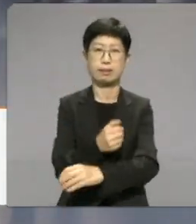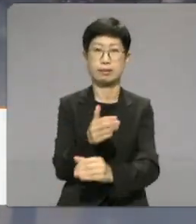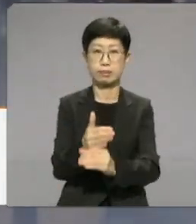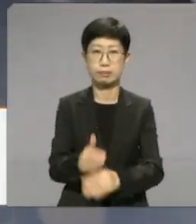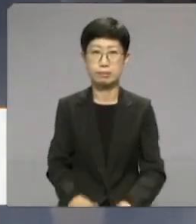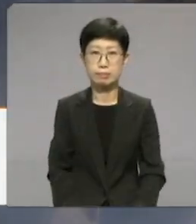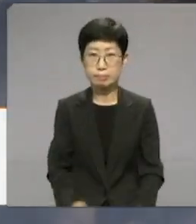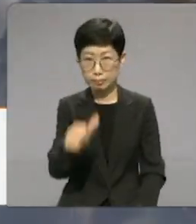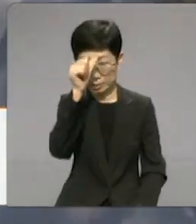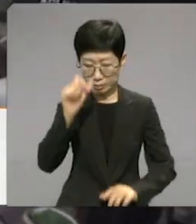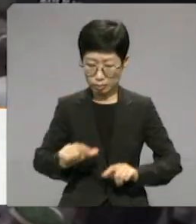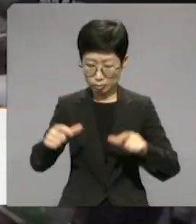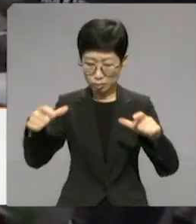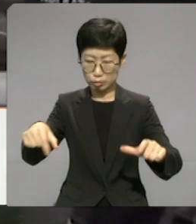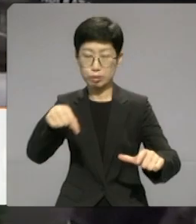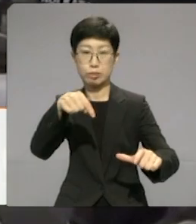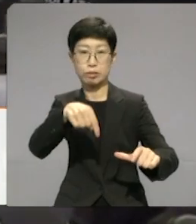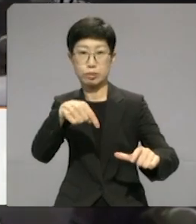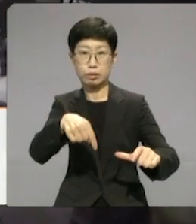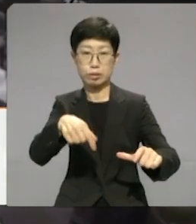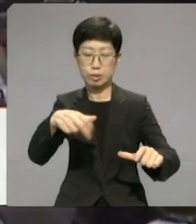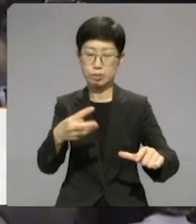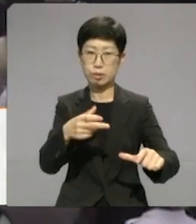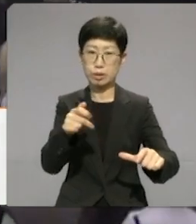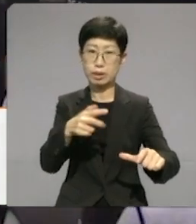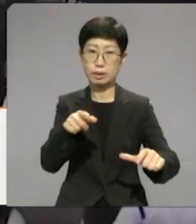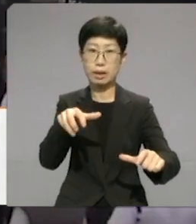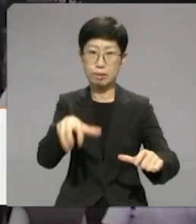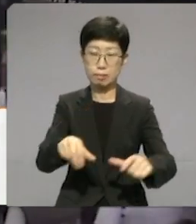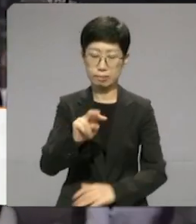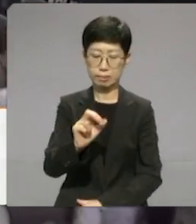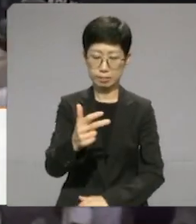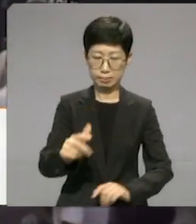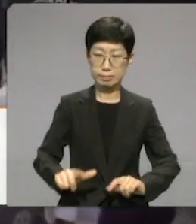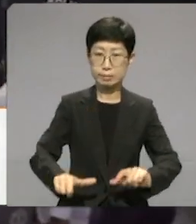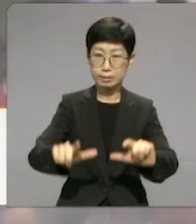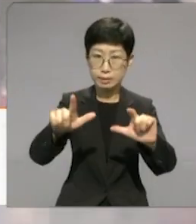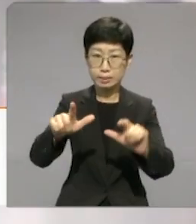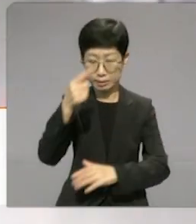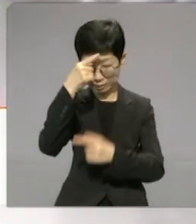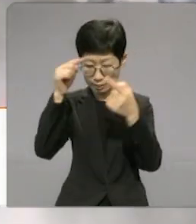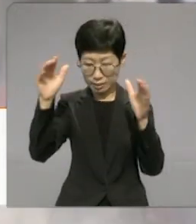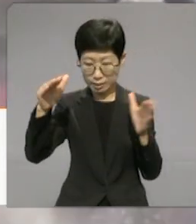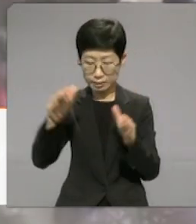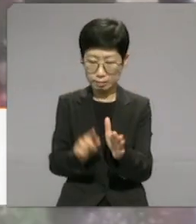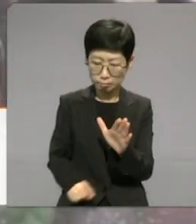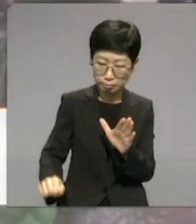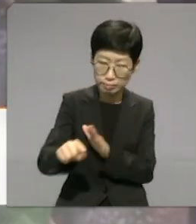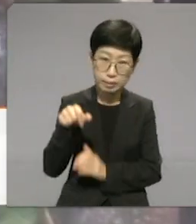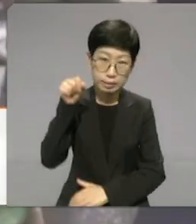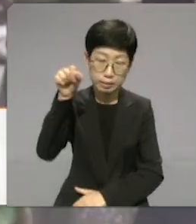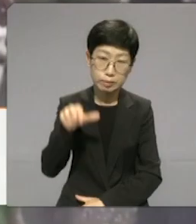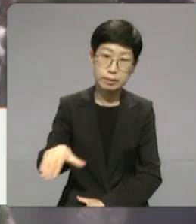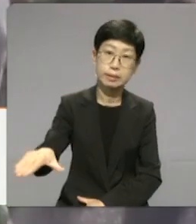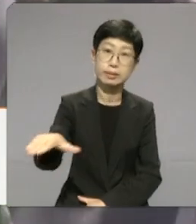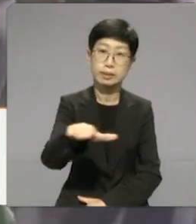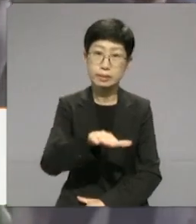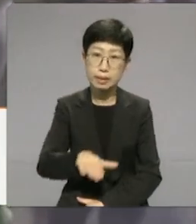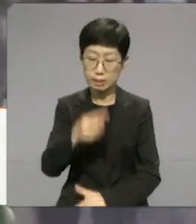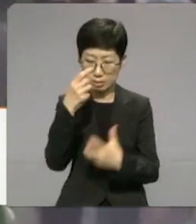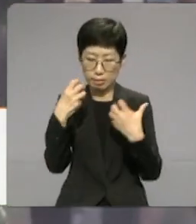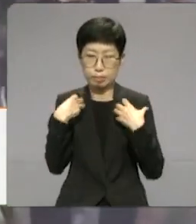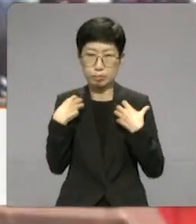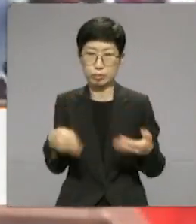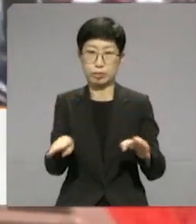인도 동부 웨스트 뱅골 주 주도 콜카타에서 현지 시간 27일 대학생들이 주도하는 시위대 수천명이 주정부